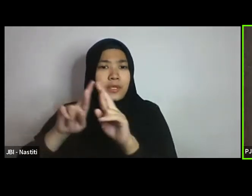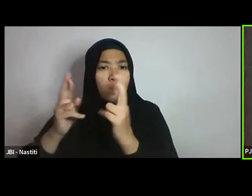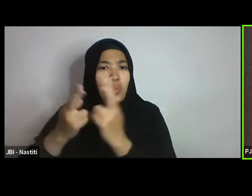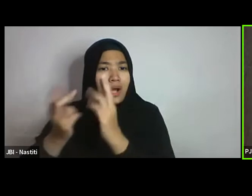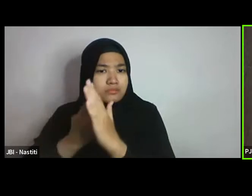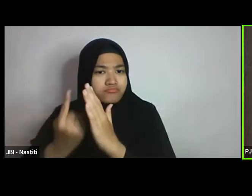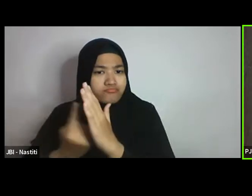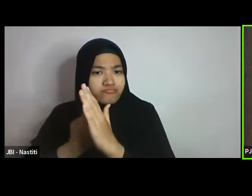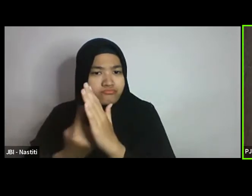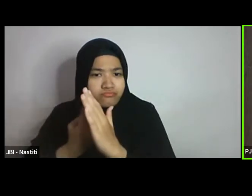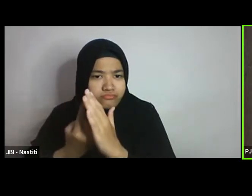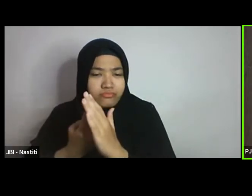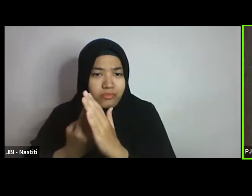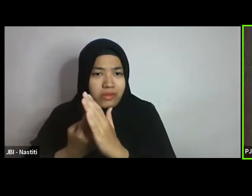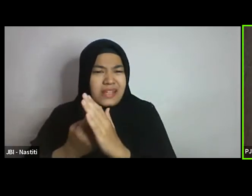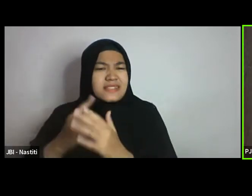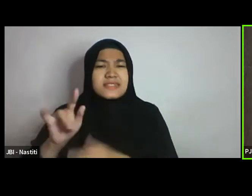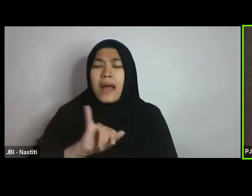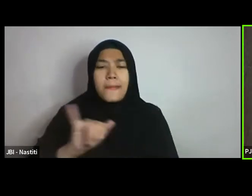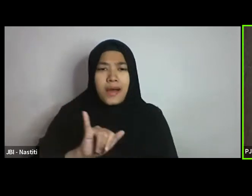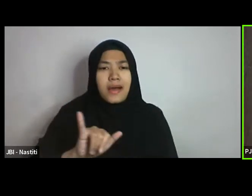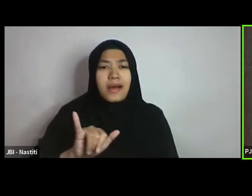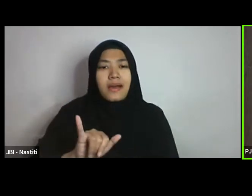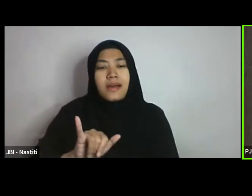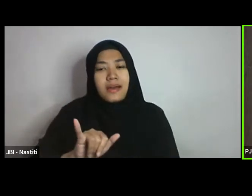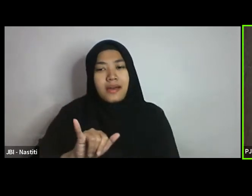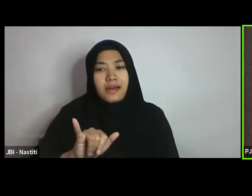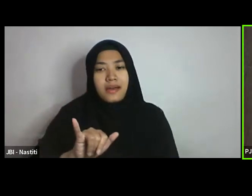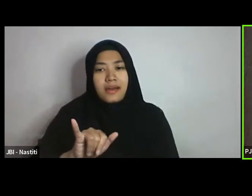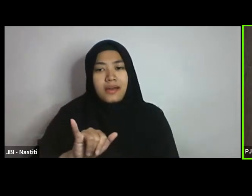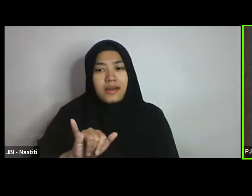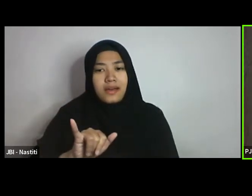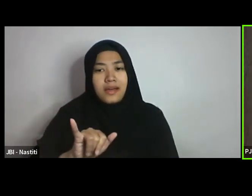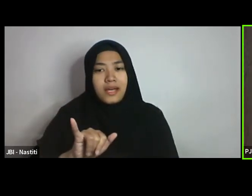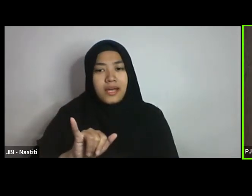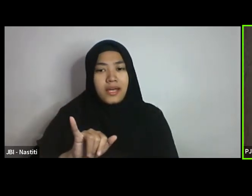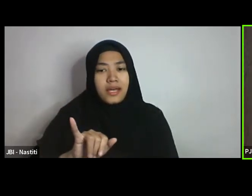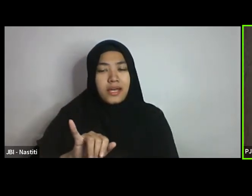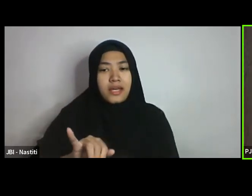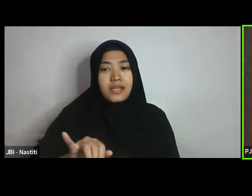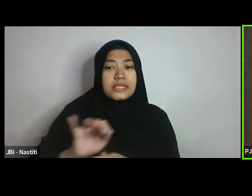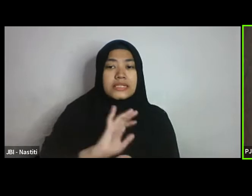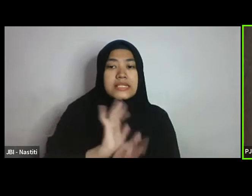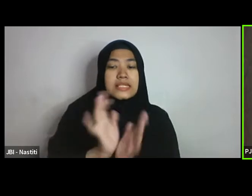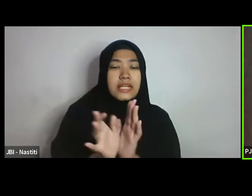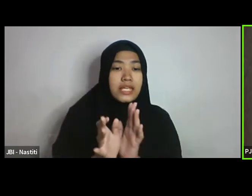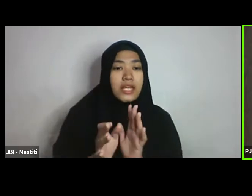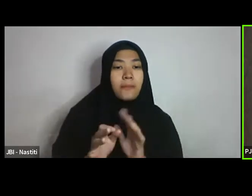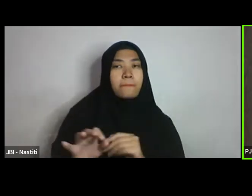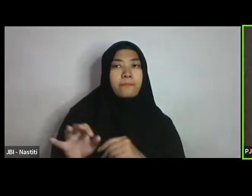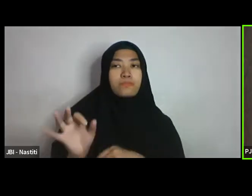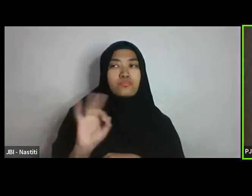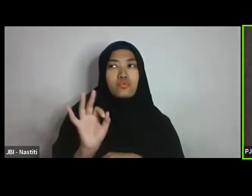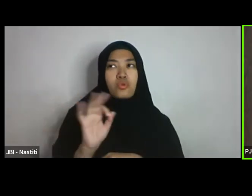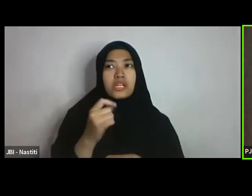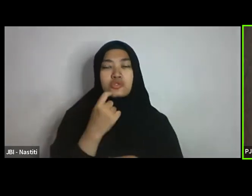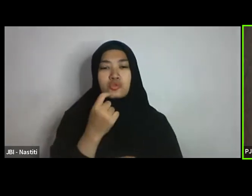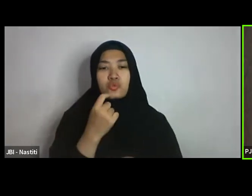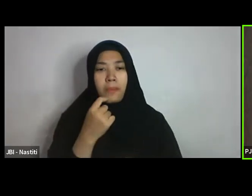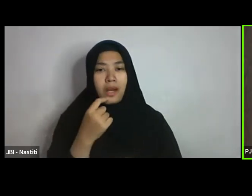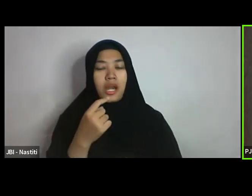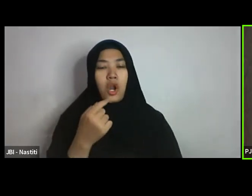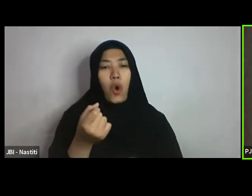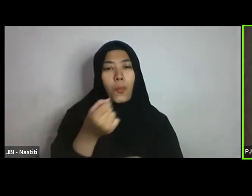buaya. Sehingga program Indonesia Bebas Pasung harusnya komprehensif, tidak hanya menangani masalah obat-obatan